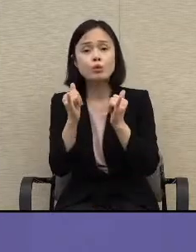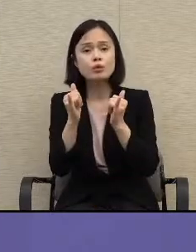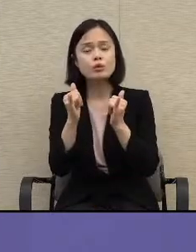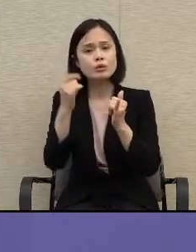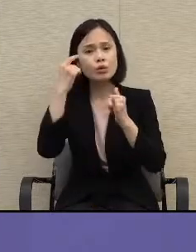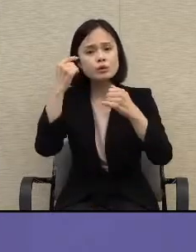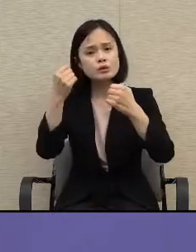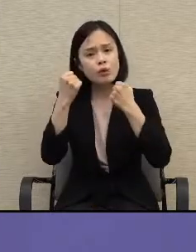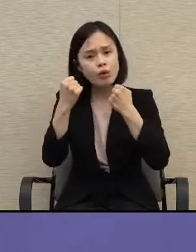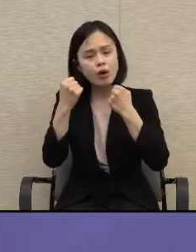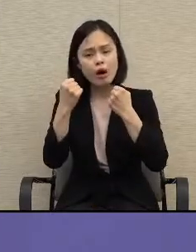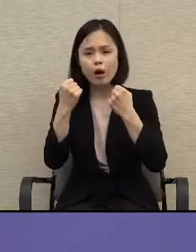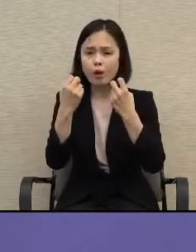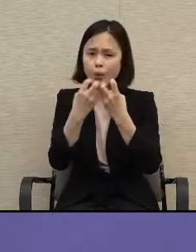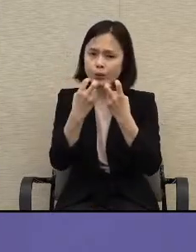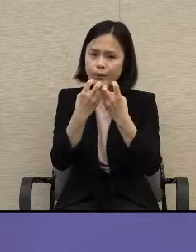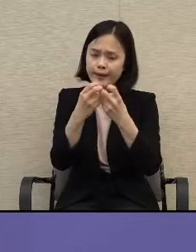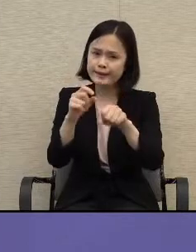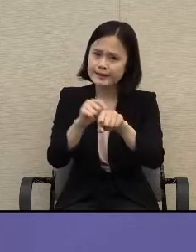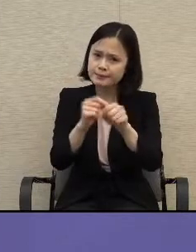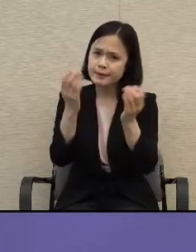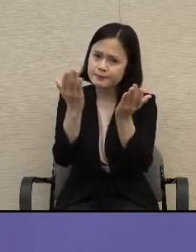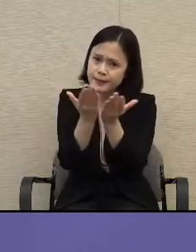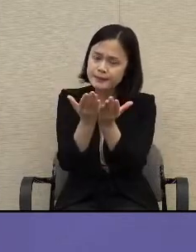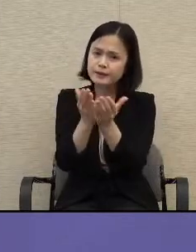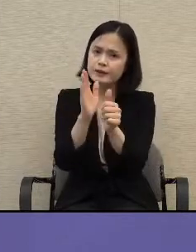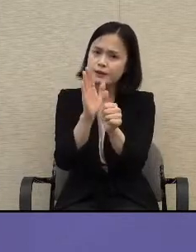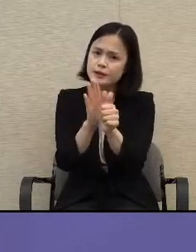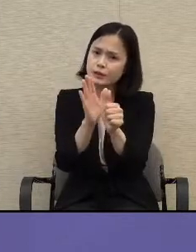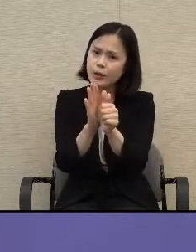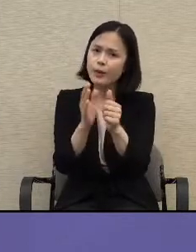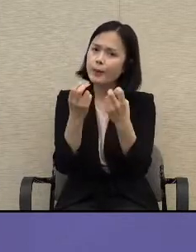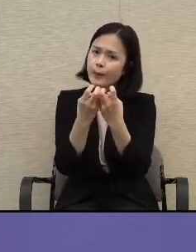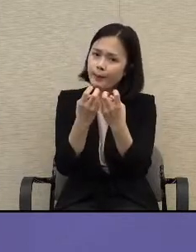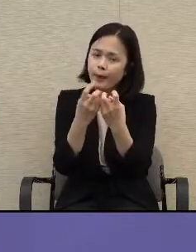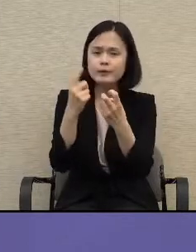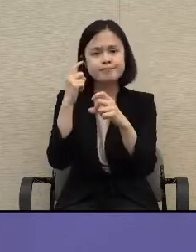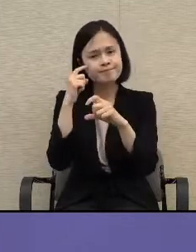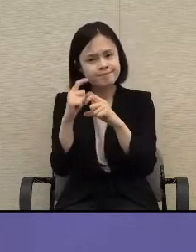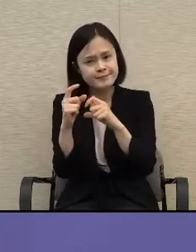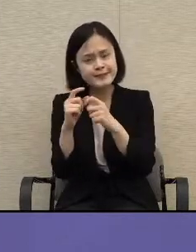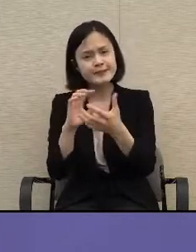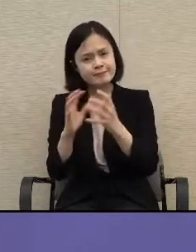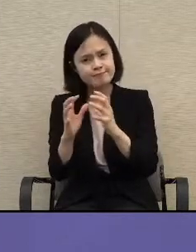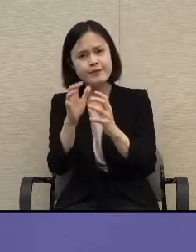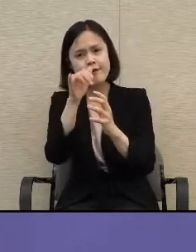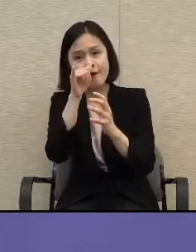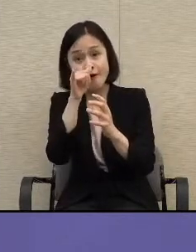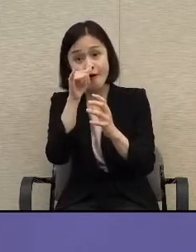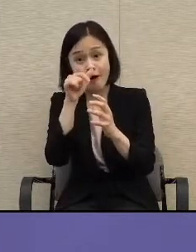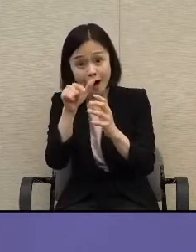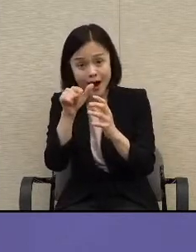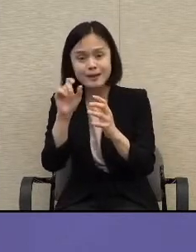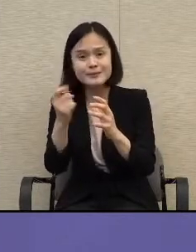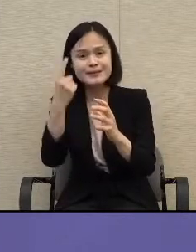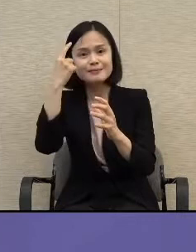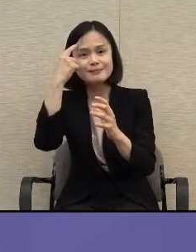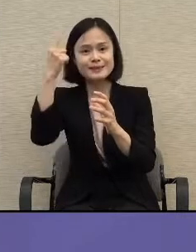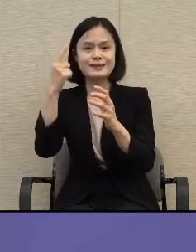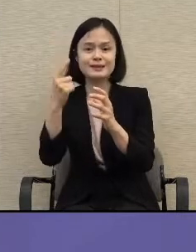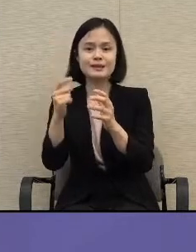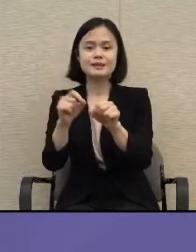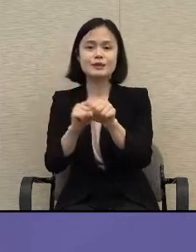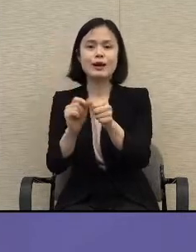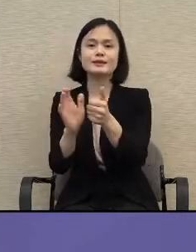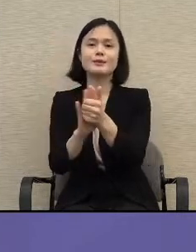정신건강을 좀 특화해서 사업들을 해보자라는 시도들이 있었고, 그게 노인 맞춤 돌봄 특화 서비스의 사업으로 진행이 되고 있는 상황입니다.